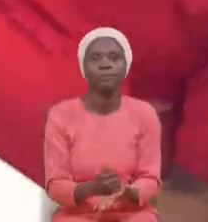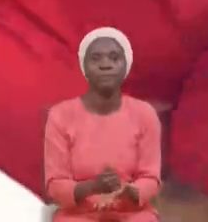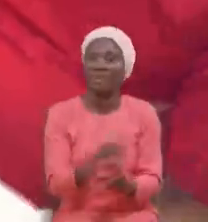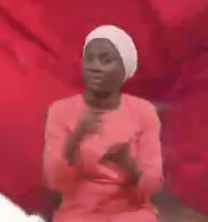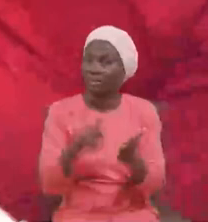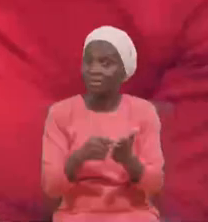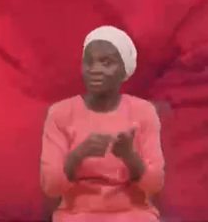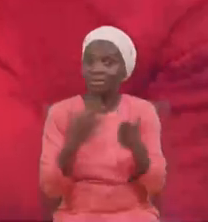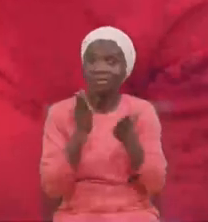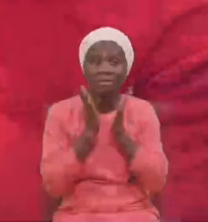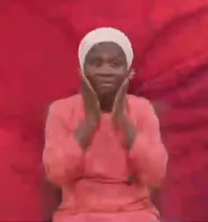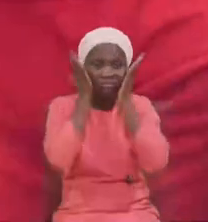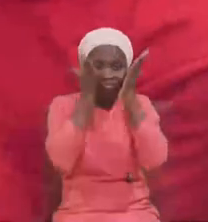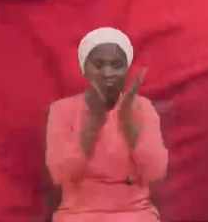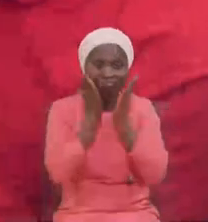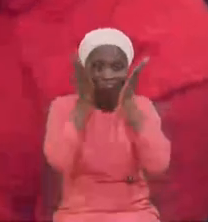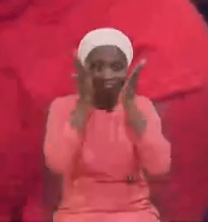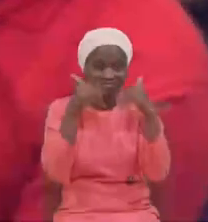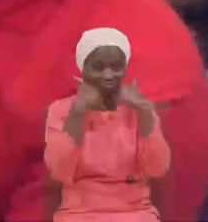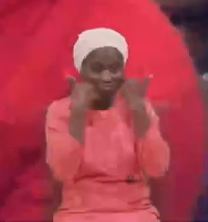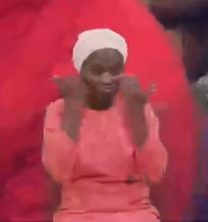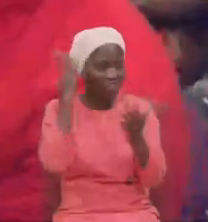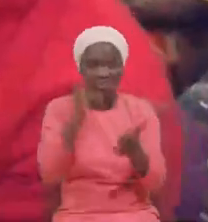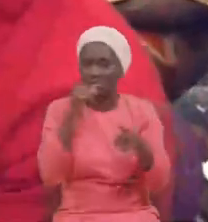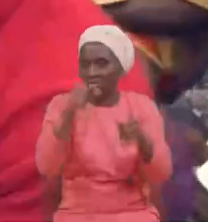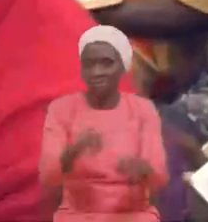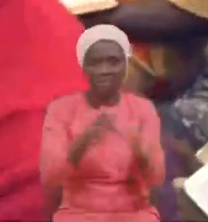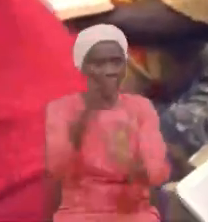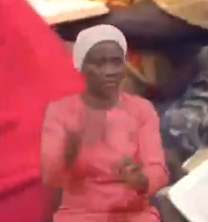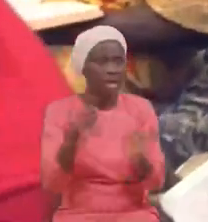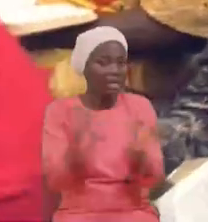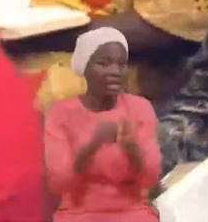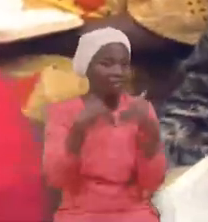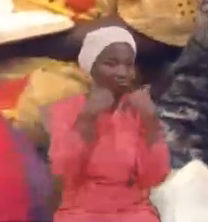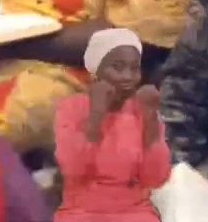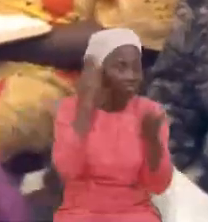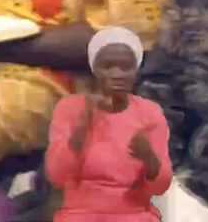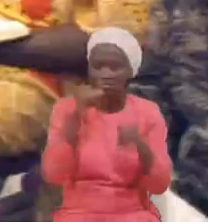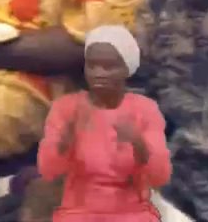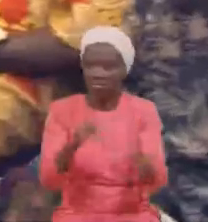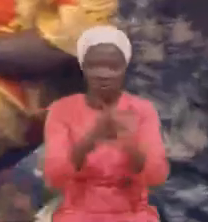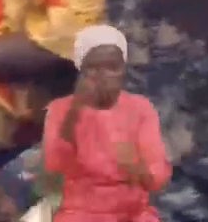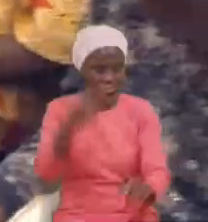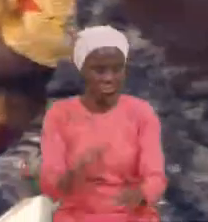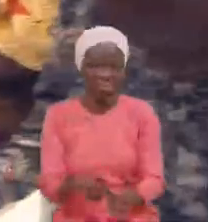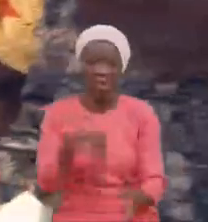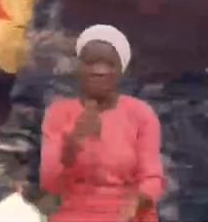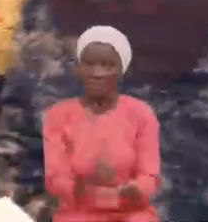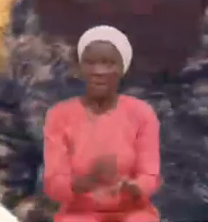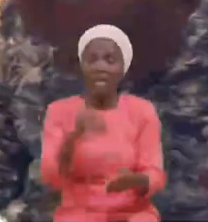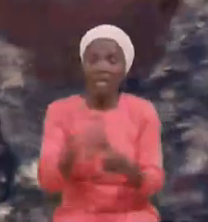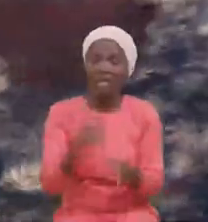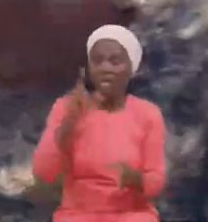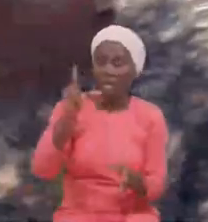au nom de Jésus-Christ. L'opprobre là ne va pas rester. Cet opprobre ne va pas rester.